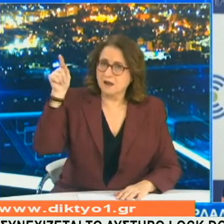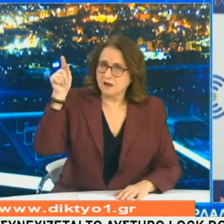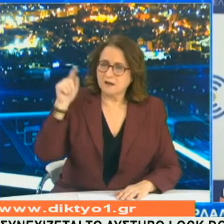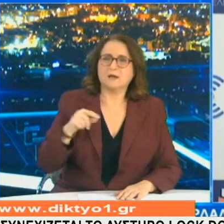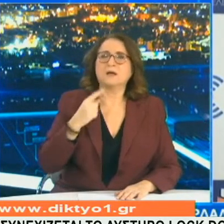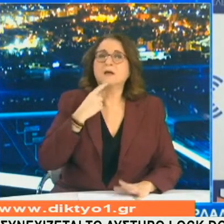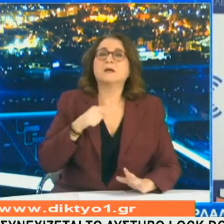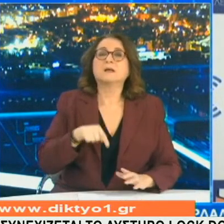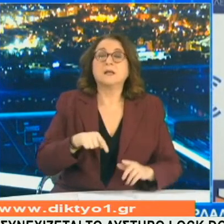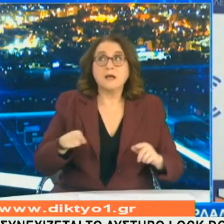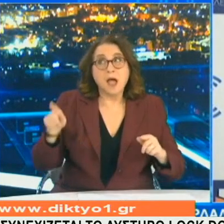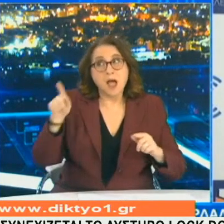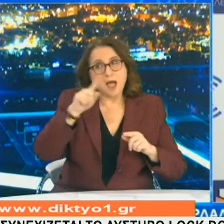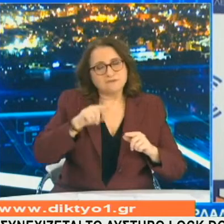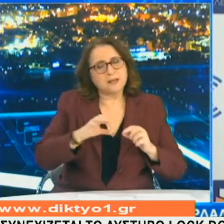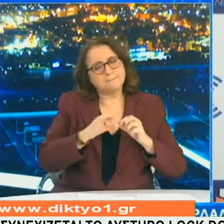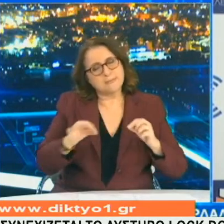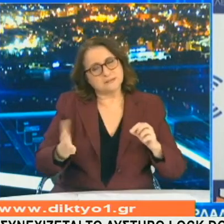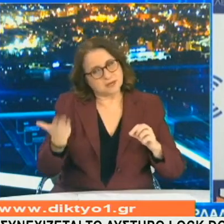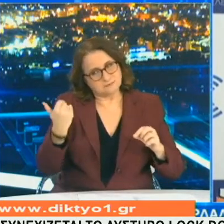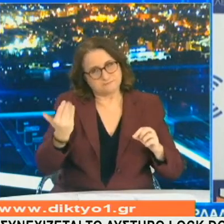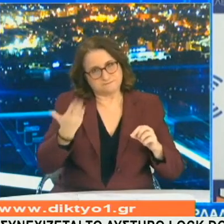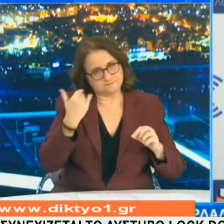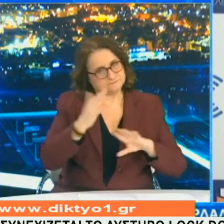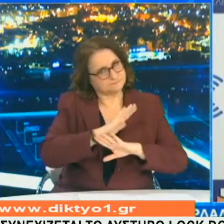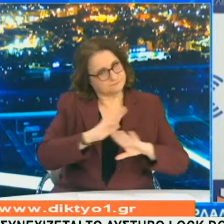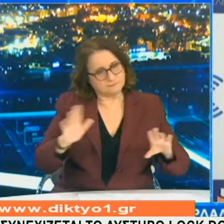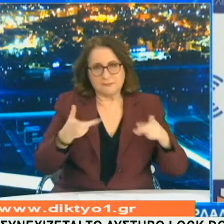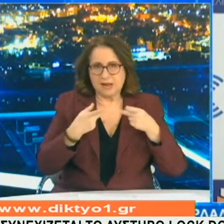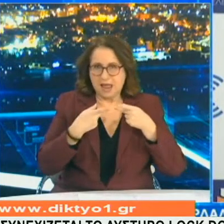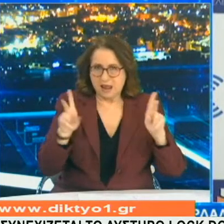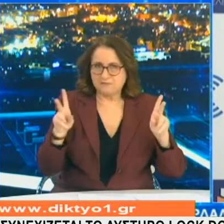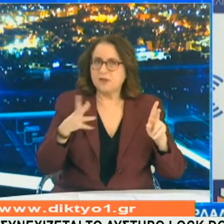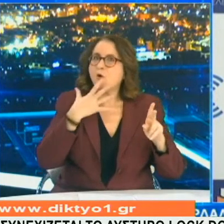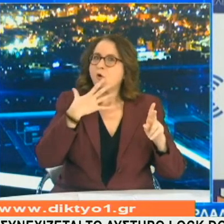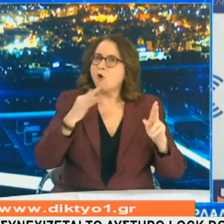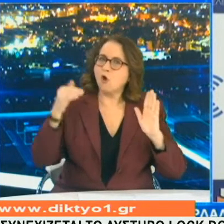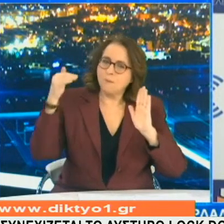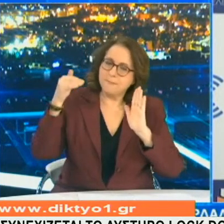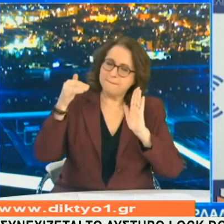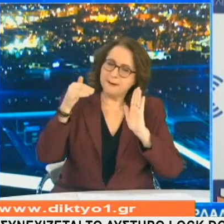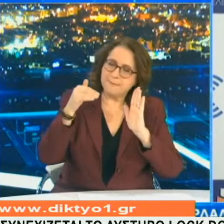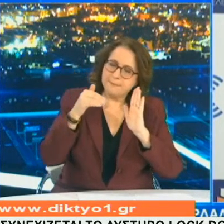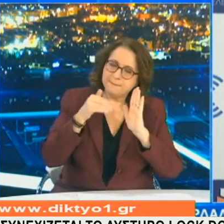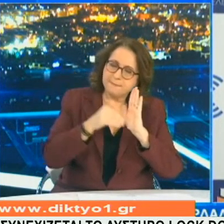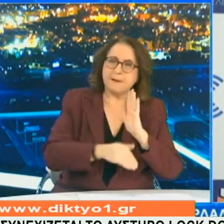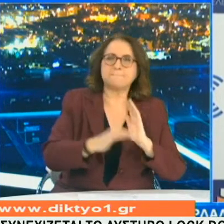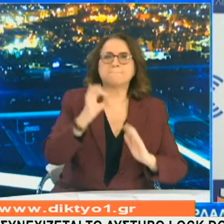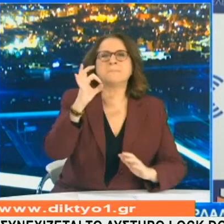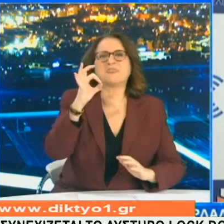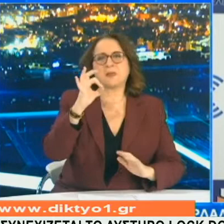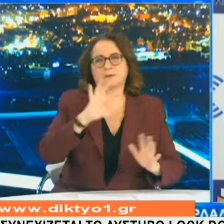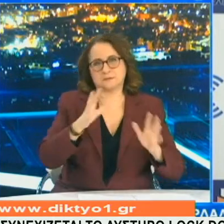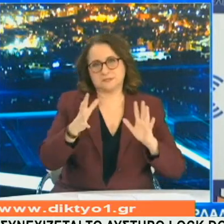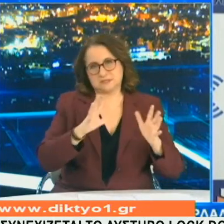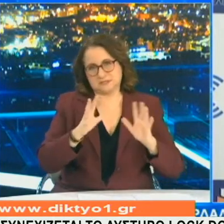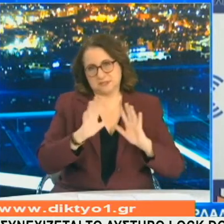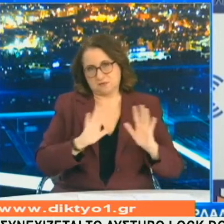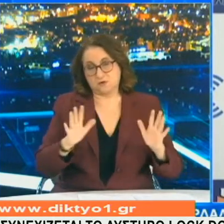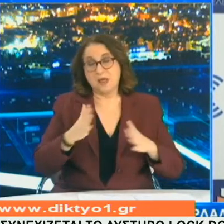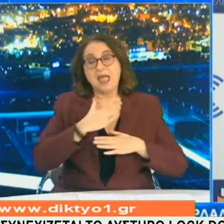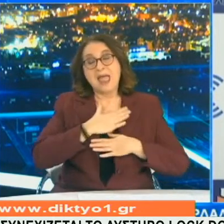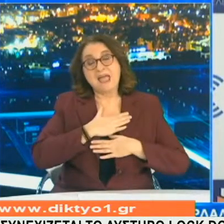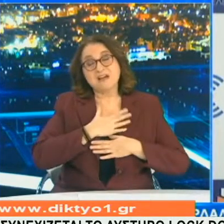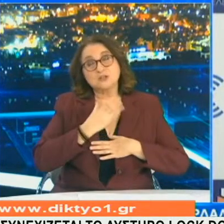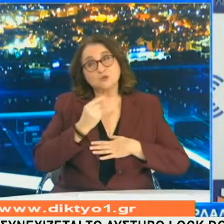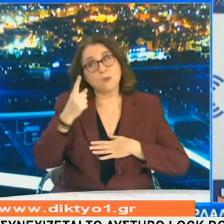η άρση των πρόσθετων περιοριστικών μέτρων, καθώς στις περιοχές αυτές το επιδημιολογικό φορτίο έχει σχεδόν μηδενιστεί. Ευχαριστούμε τους κατοίκους των